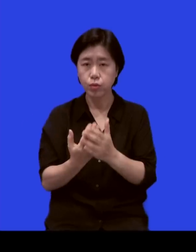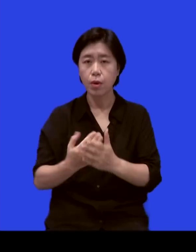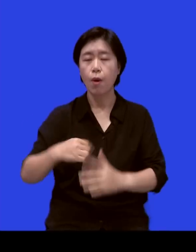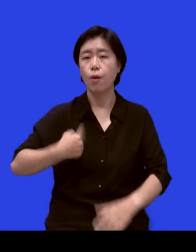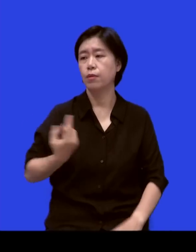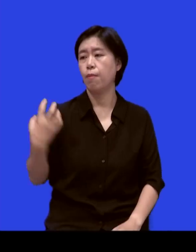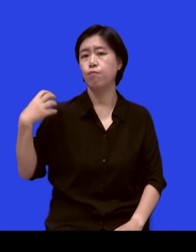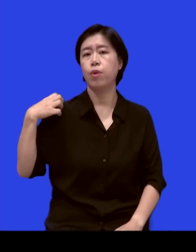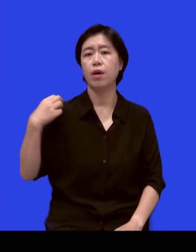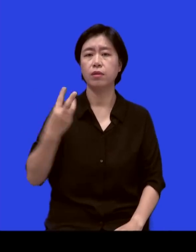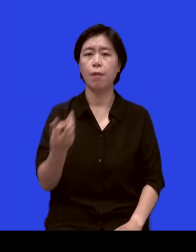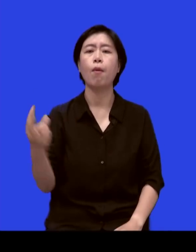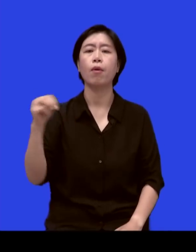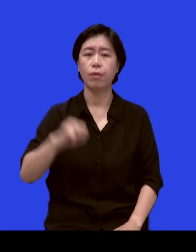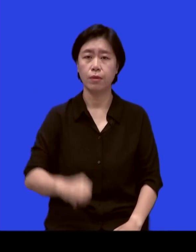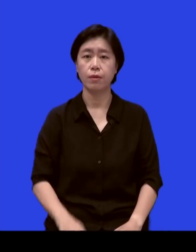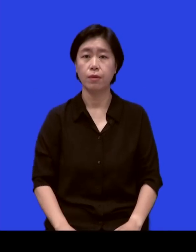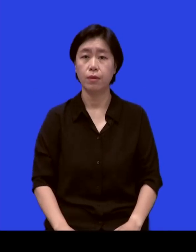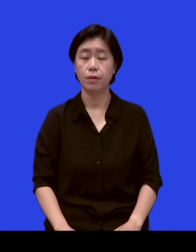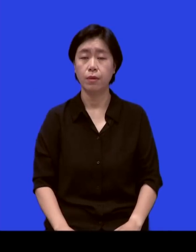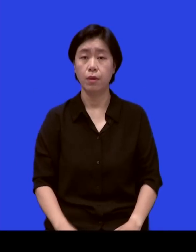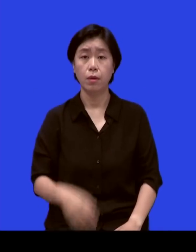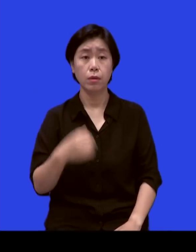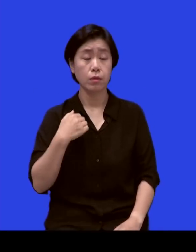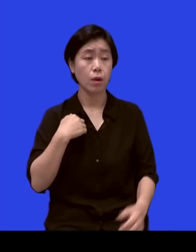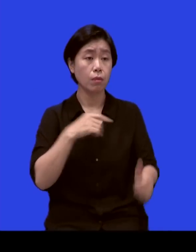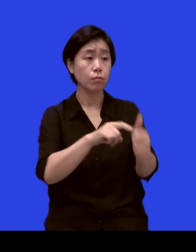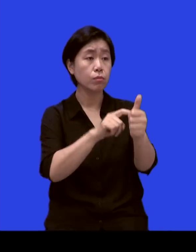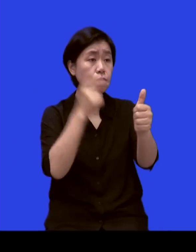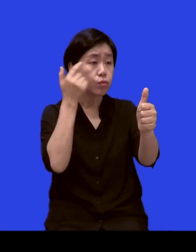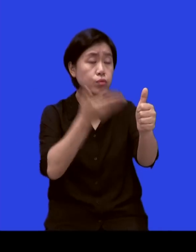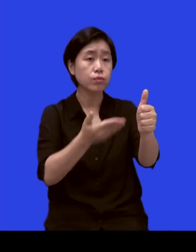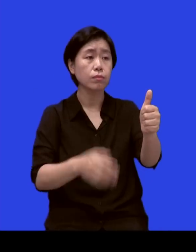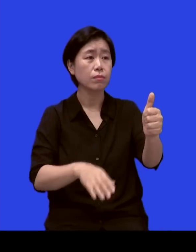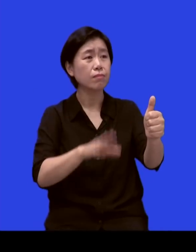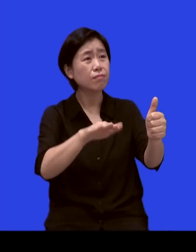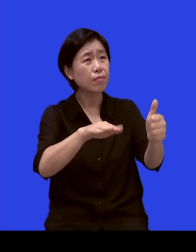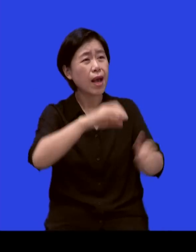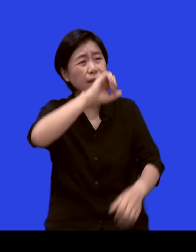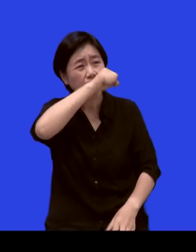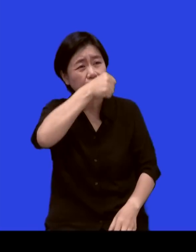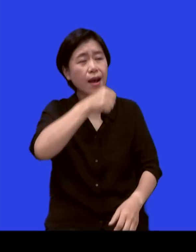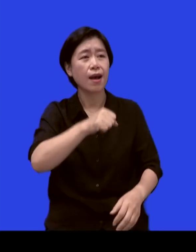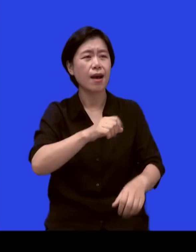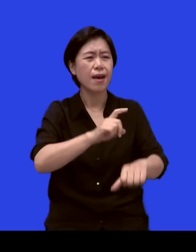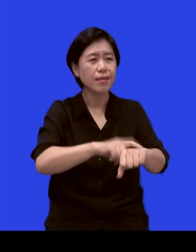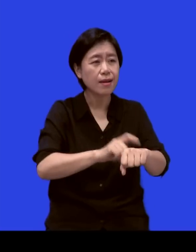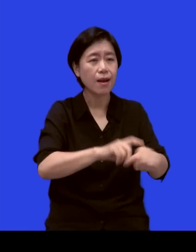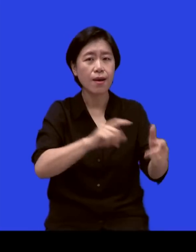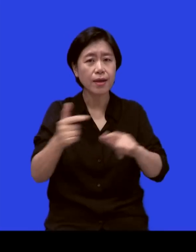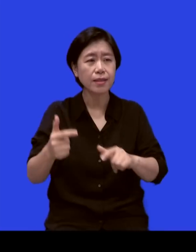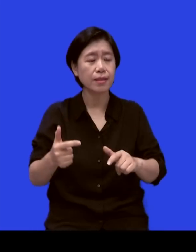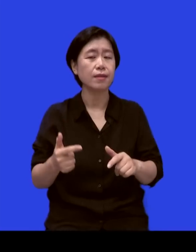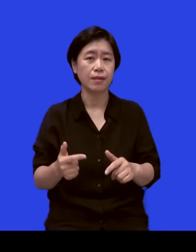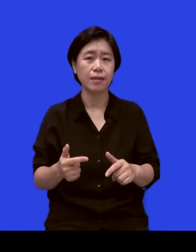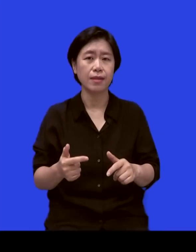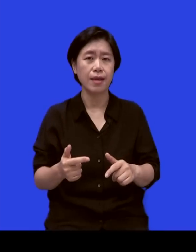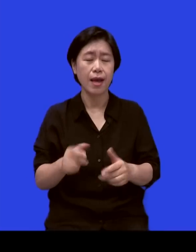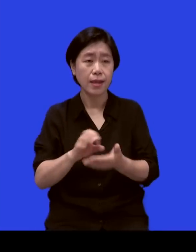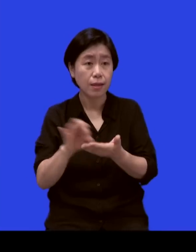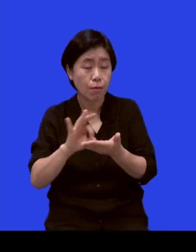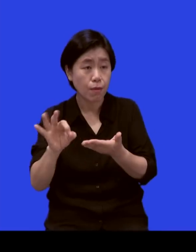선교사님 그러면 이렇게 이 시간을 통해서 이렇게 투자를 해가지고 몇 명이 하나님을 만나게 되냐